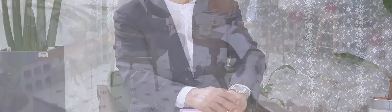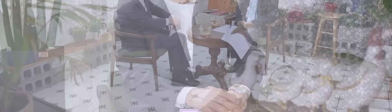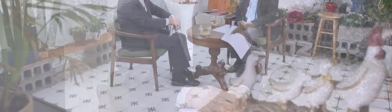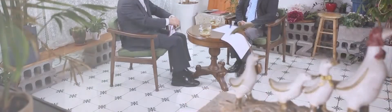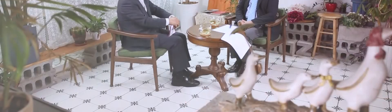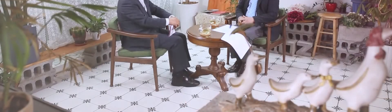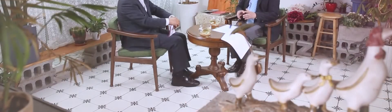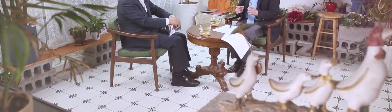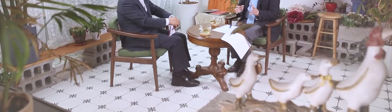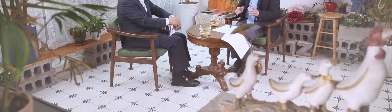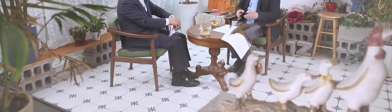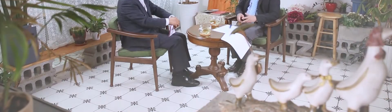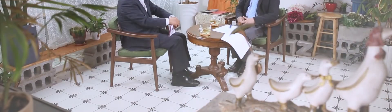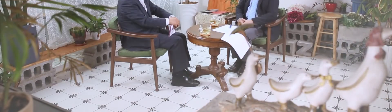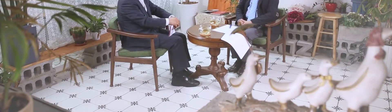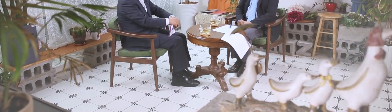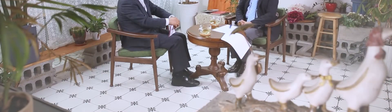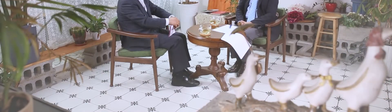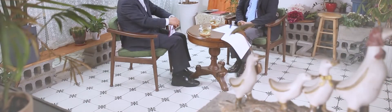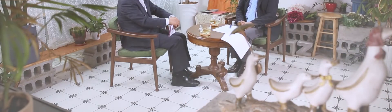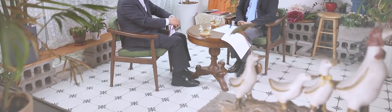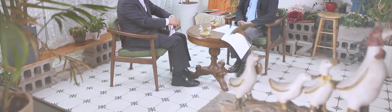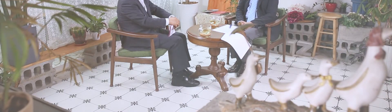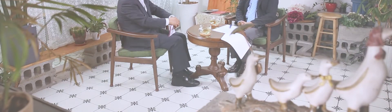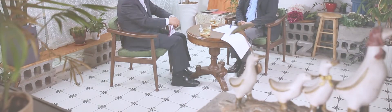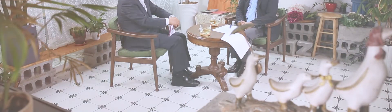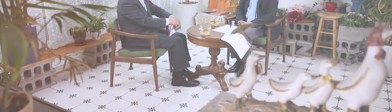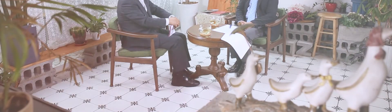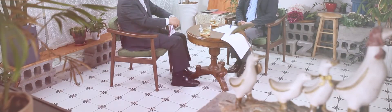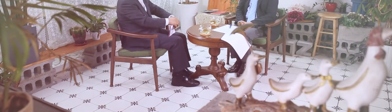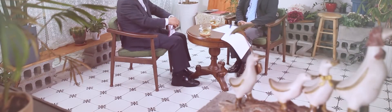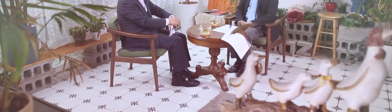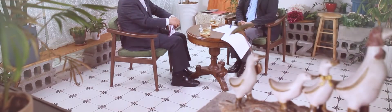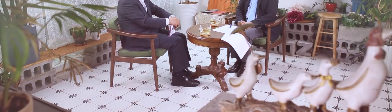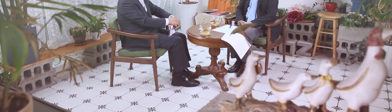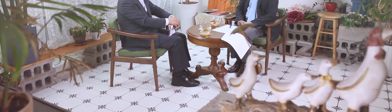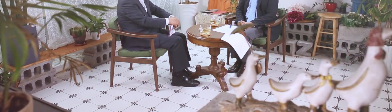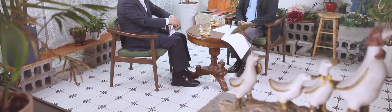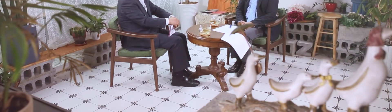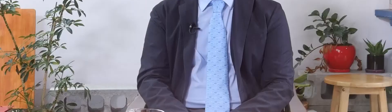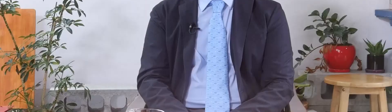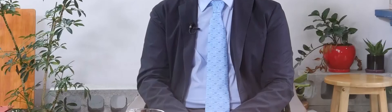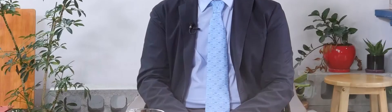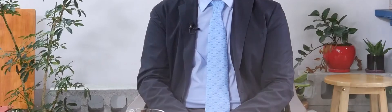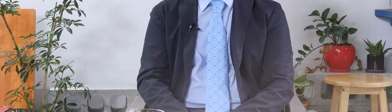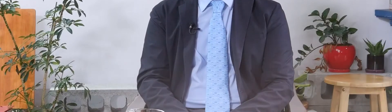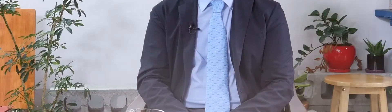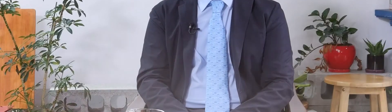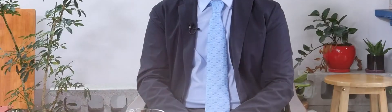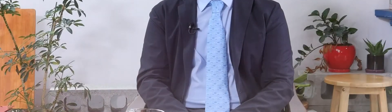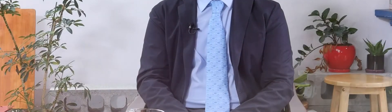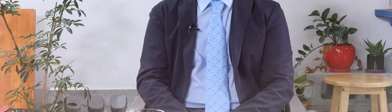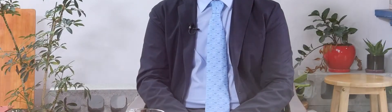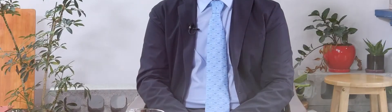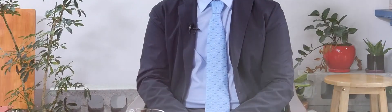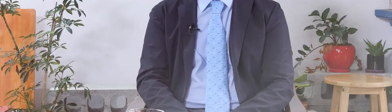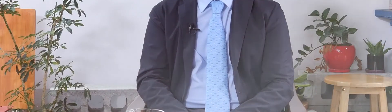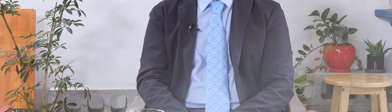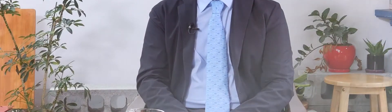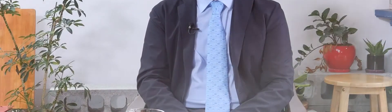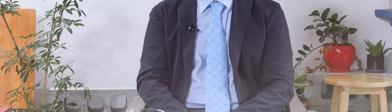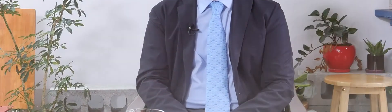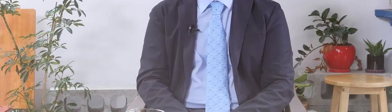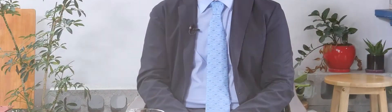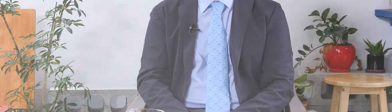이렇게 생각하는지. 꼭 그날 그날 이제 스케줄에 따릅니다만 새벽 3시나 5시에 일어나서 출근하기 전까지 새로운 발상과